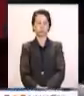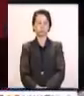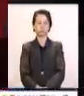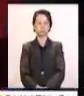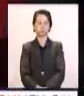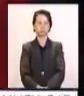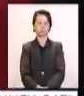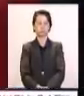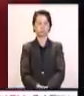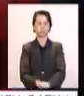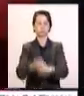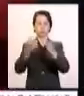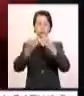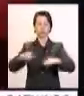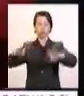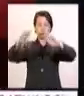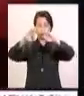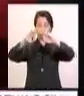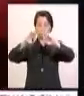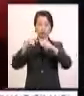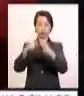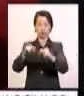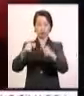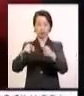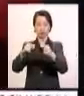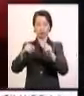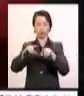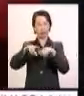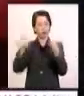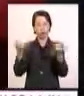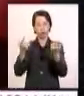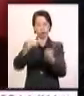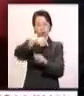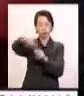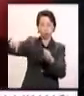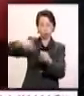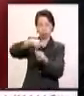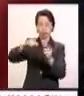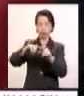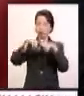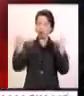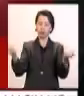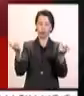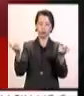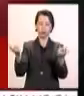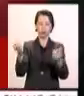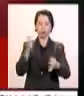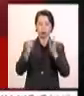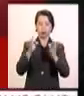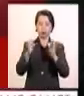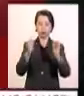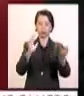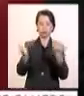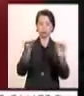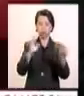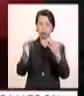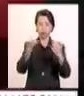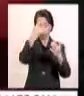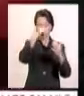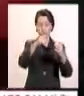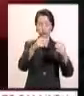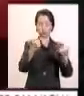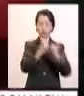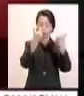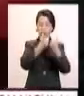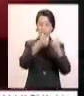Totally final punya game different eh. Suasananya sangat berbeza jika kita bandingkan untuk